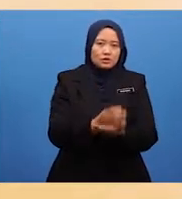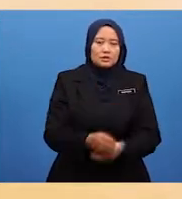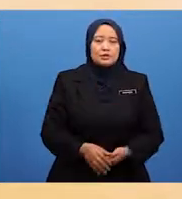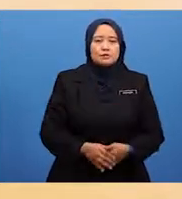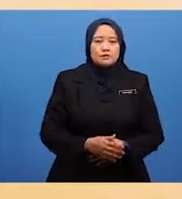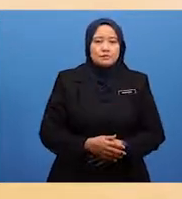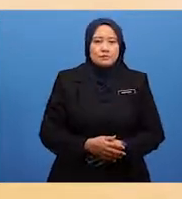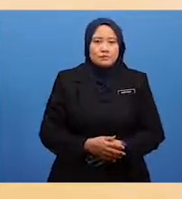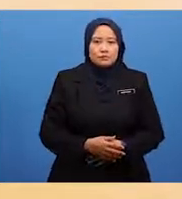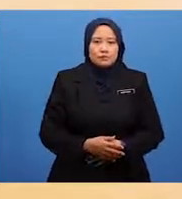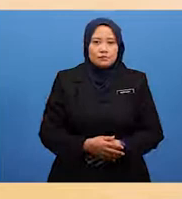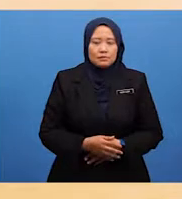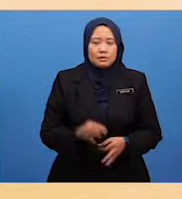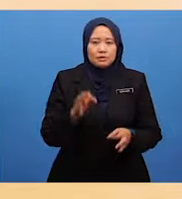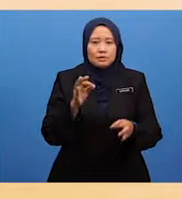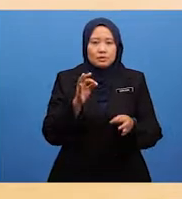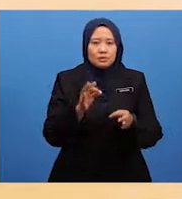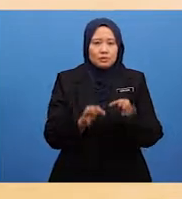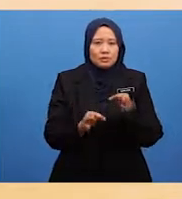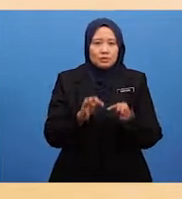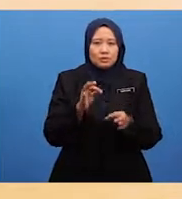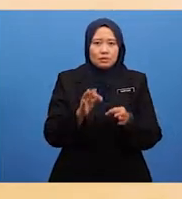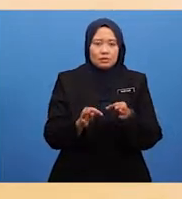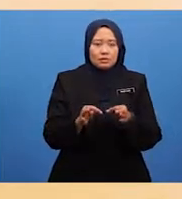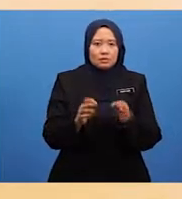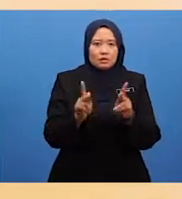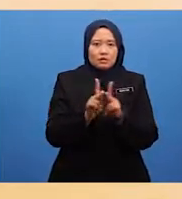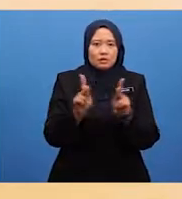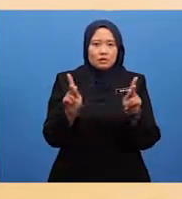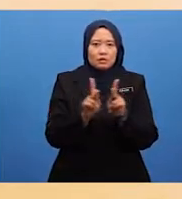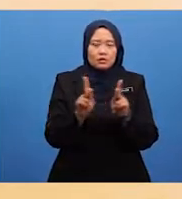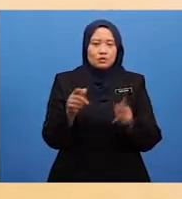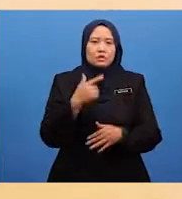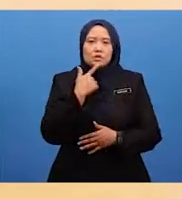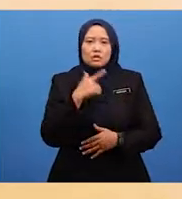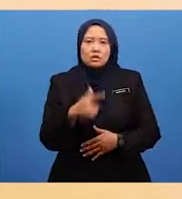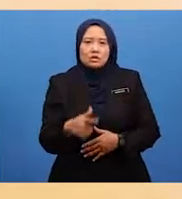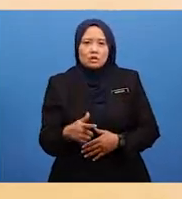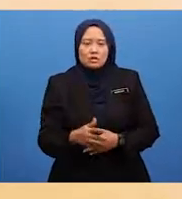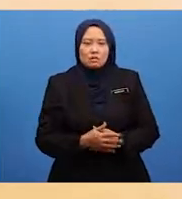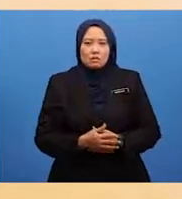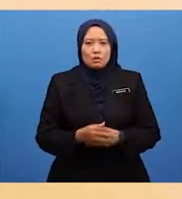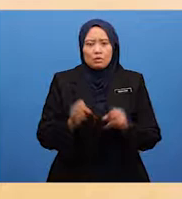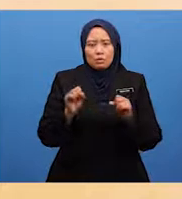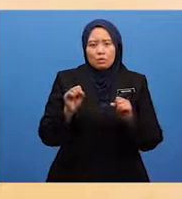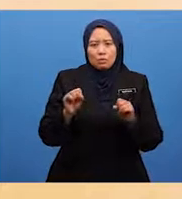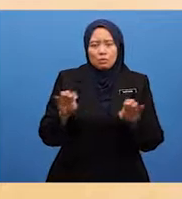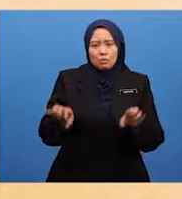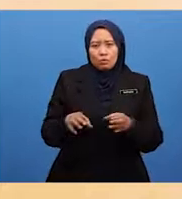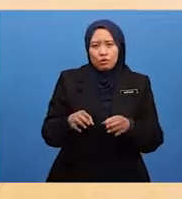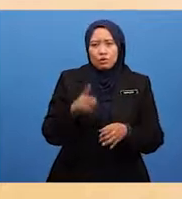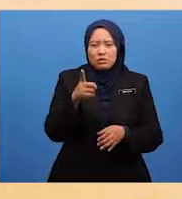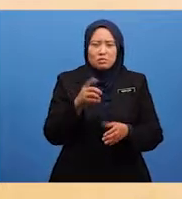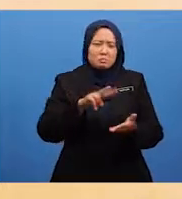Jika selipar atau kasut lama kamu menyebabkan kamu tergelincir di lantai,